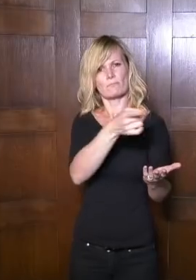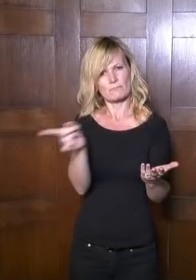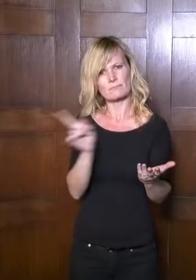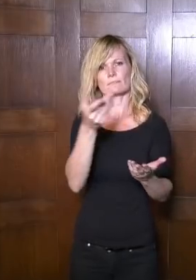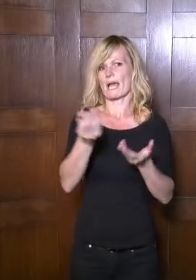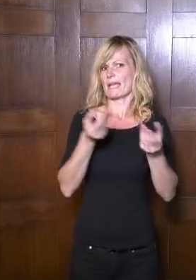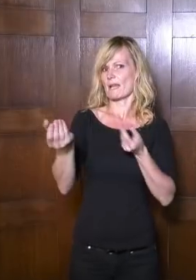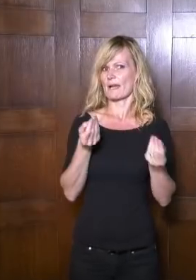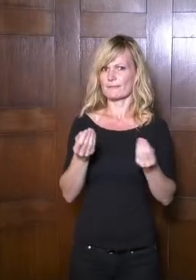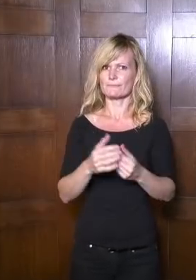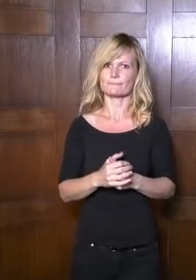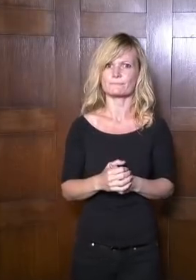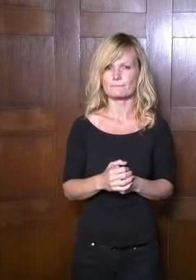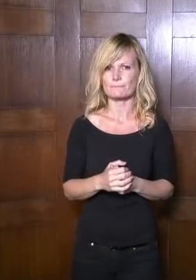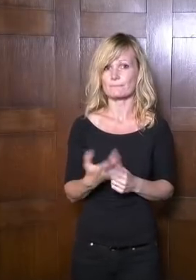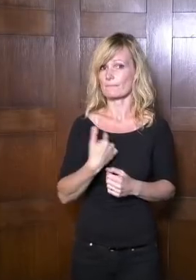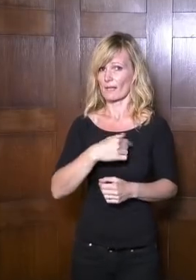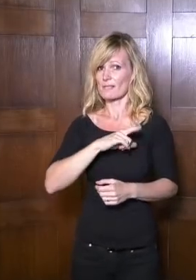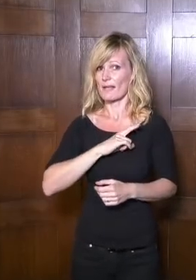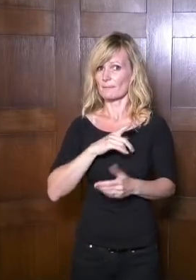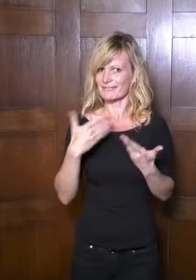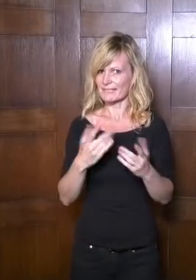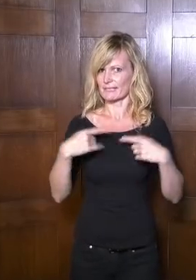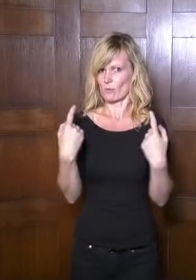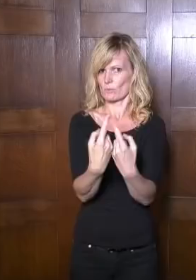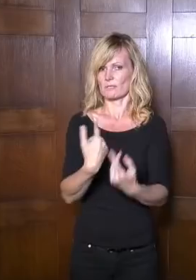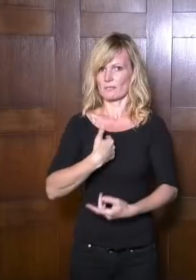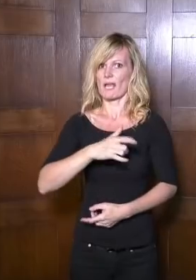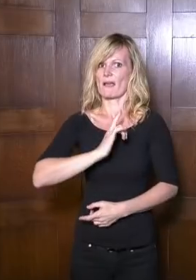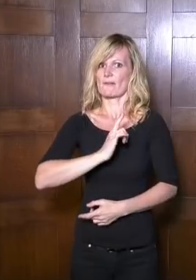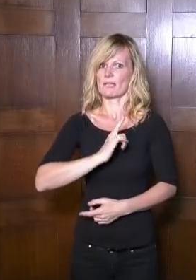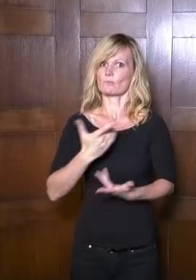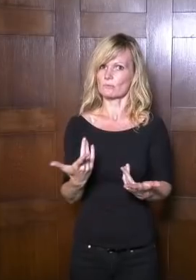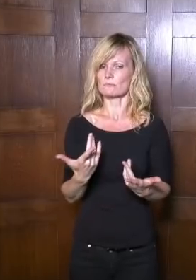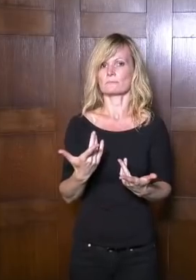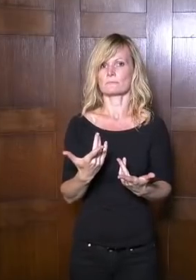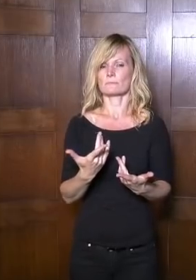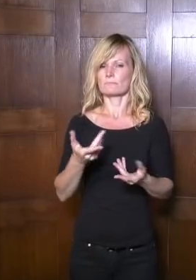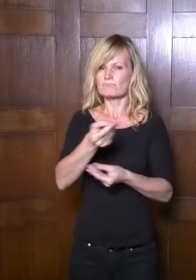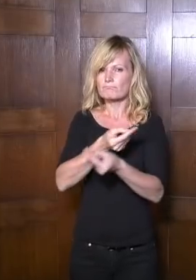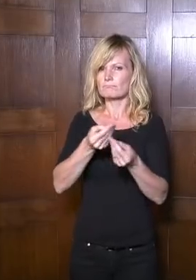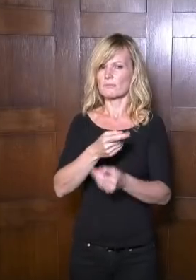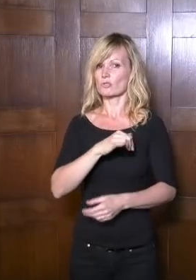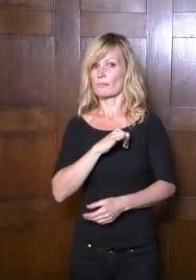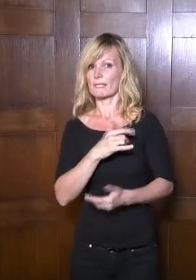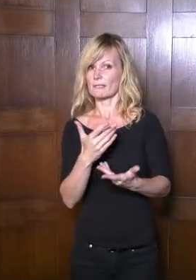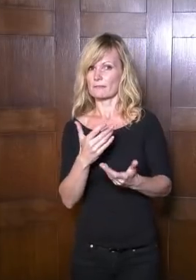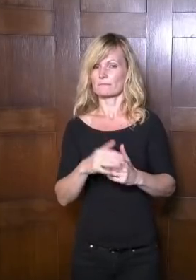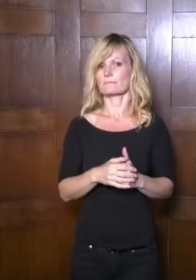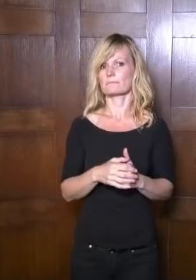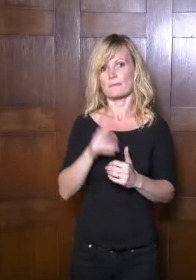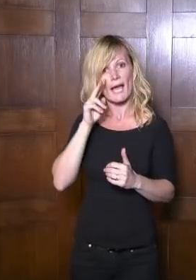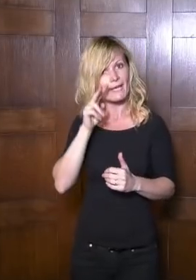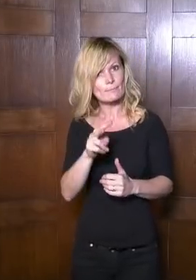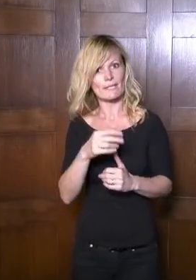habe. Und ich erwarte mir von dieser Runde spannende Gespräche, einen Einblick in